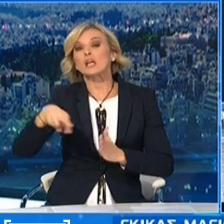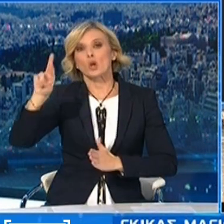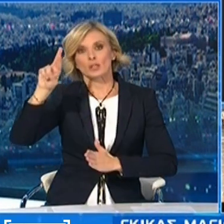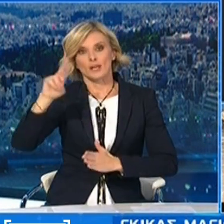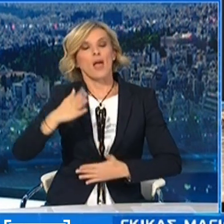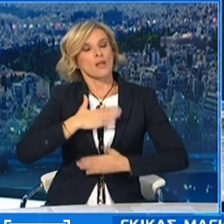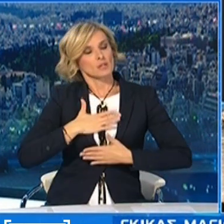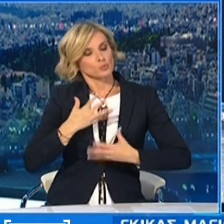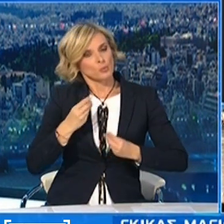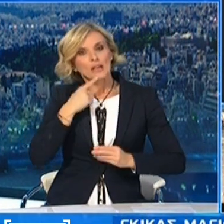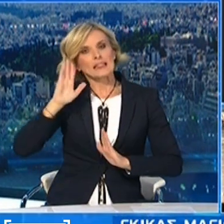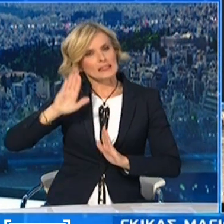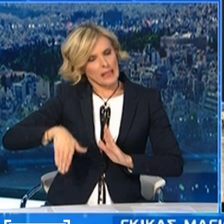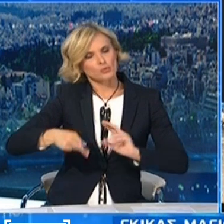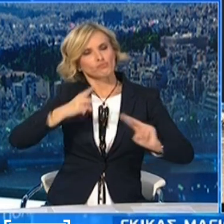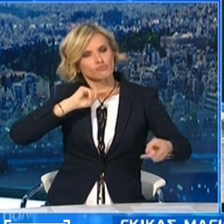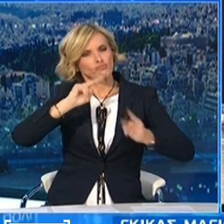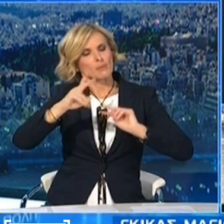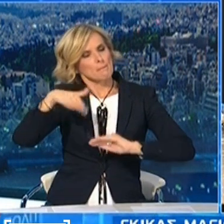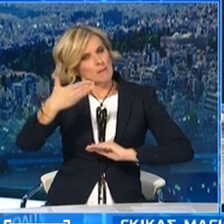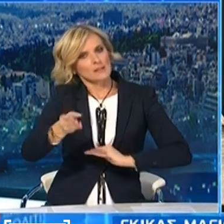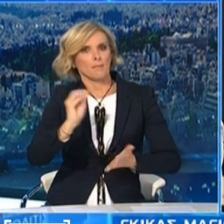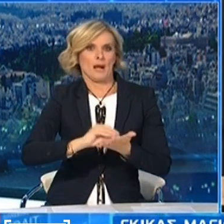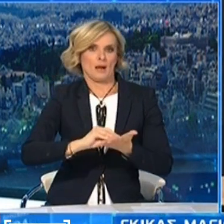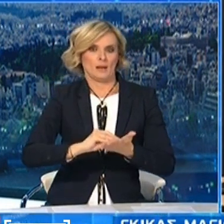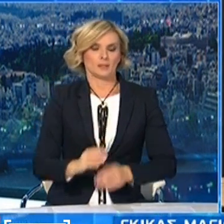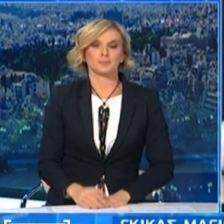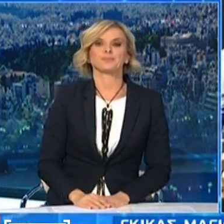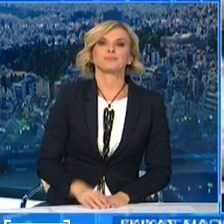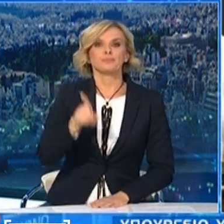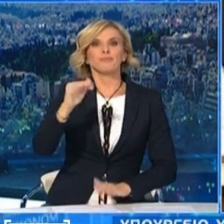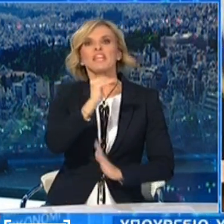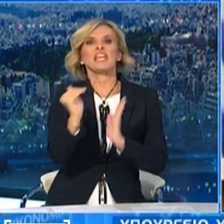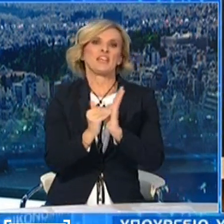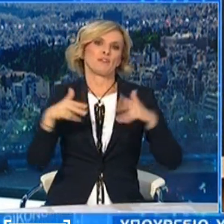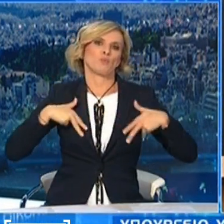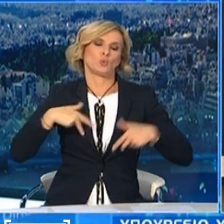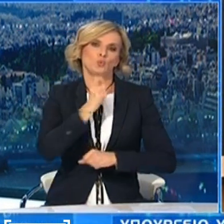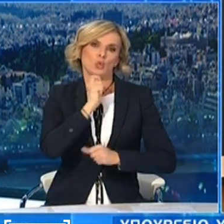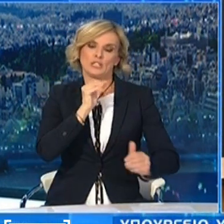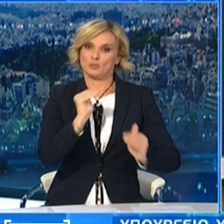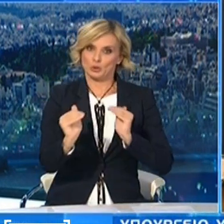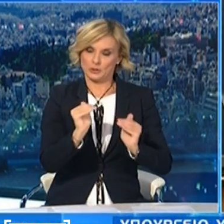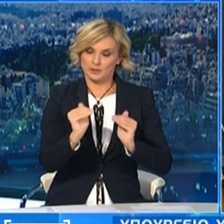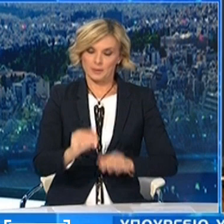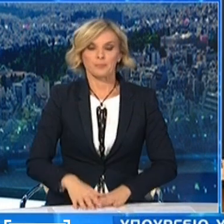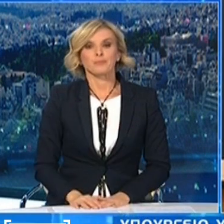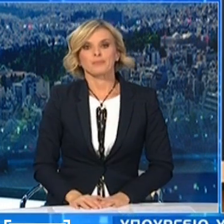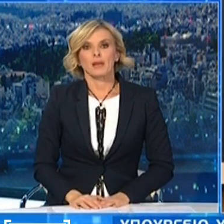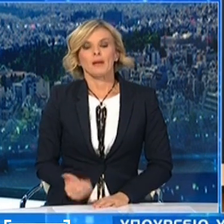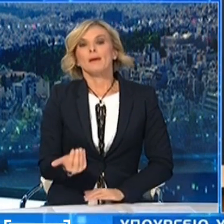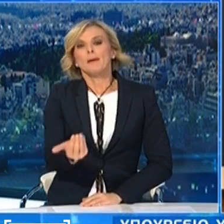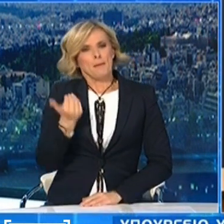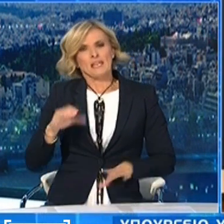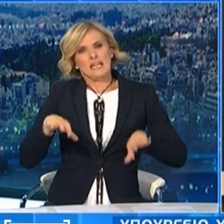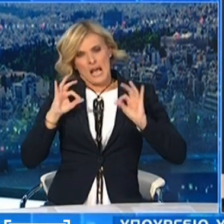τέλος για ερωτήσεις. Ευχαριστούμε κύριε καθηγητά. Το λόγο έχει ο κύριος Χαρδαλιάς. Καλησπέρα σας από την Πολιτική Προστασία. Πριν μπω στην ουσία των